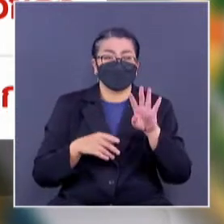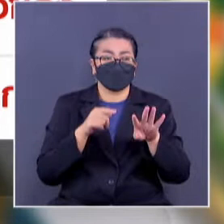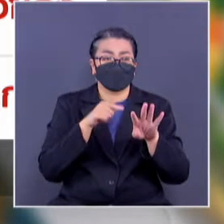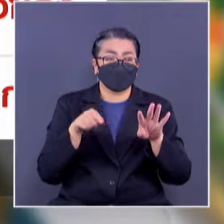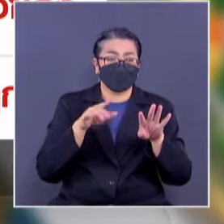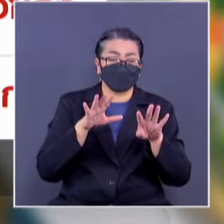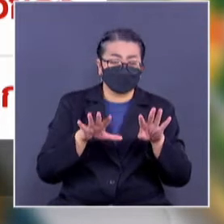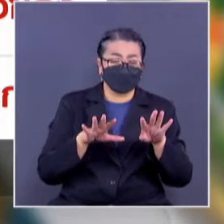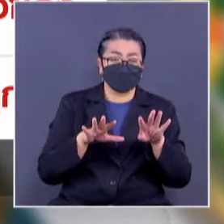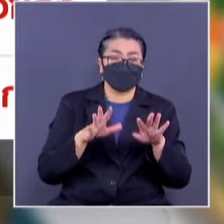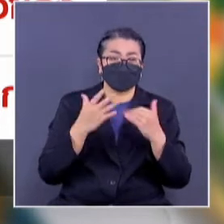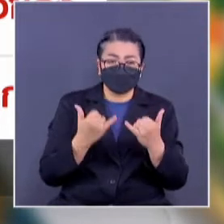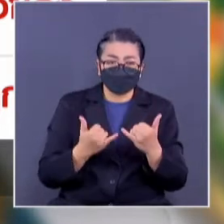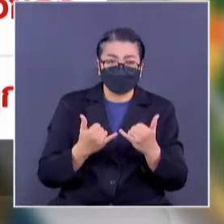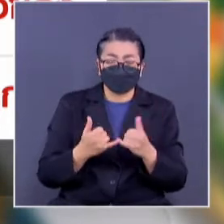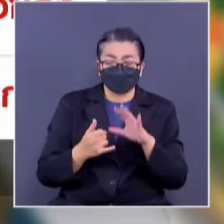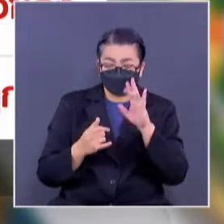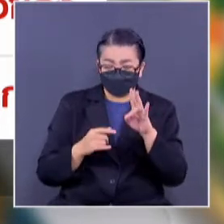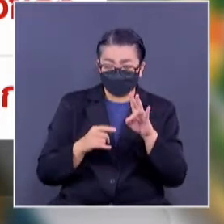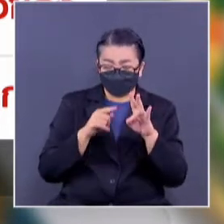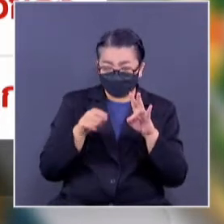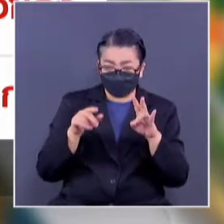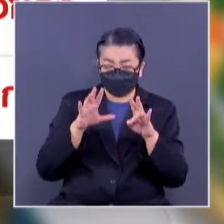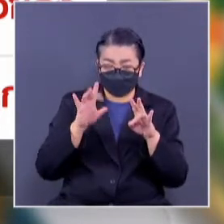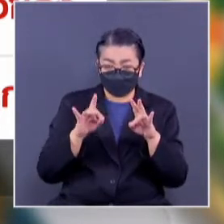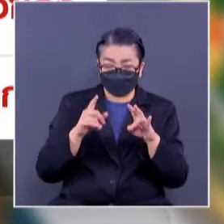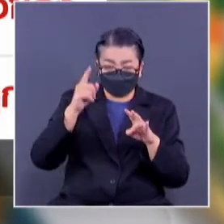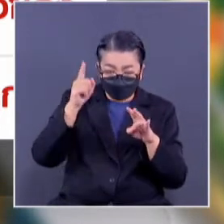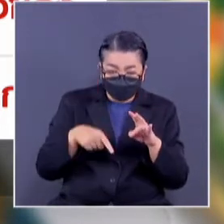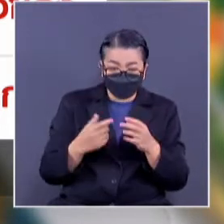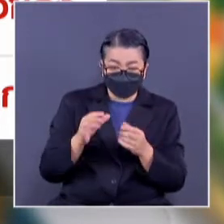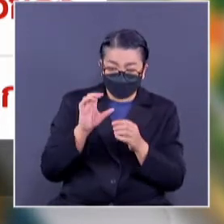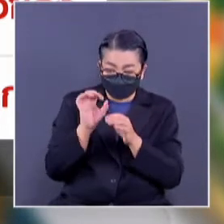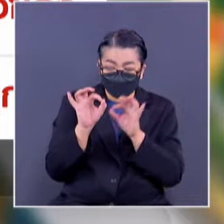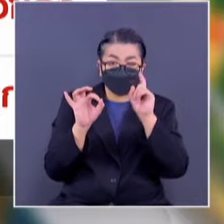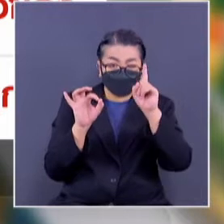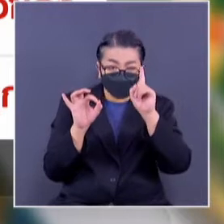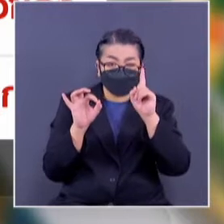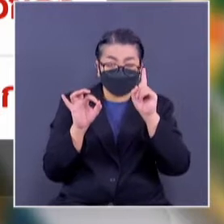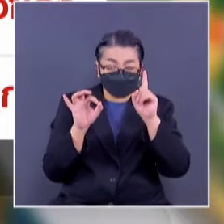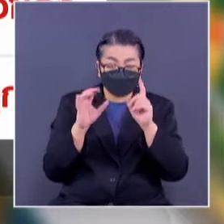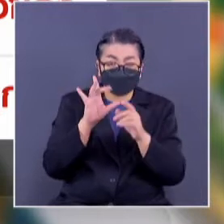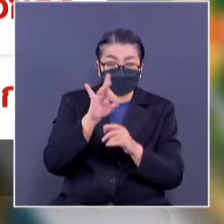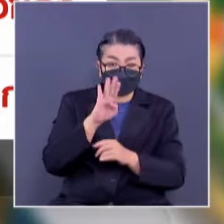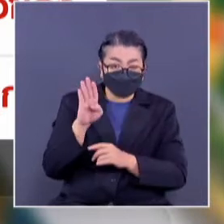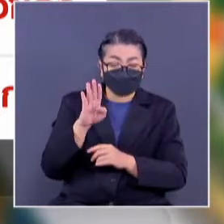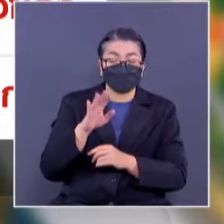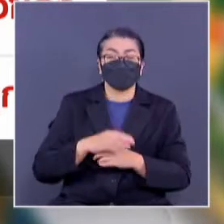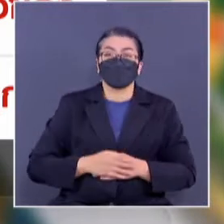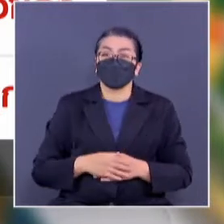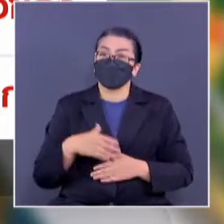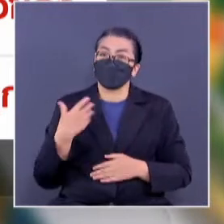าจากเดิมลูกละ4บาท5บาทพุ่งเป็นลูกละ7จนถึง8บาทเพราะว่าผลผลิตตอนนี้ออกสู่ตลาดน้อยลงด้ว